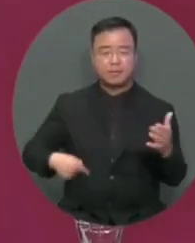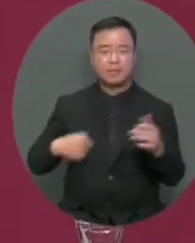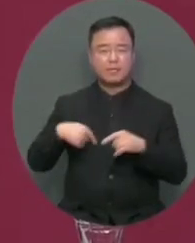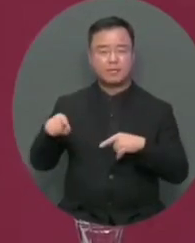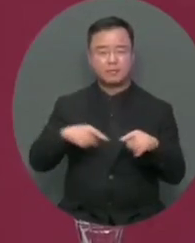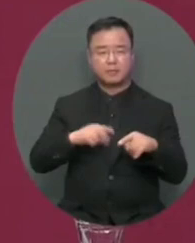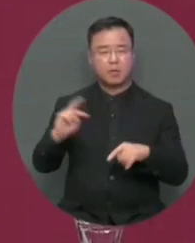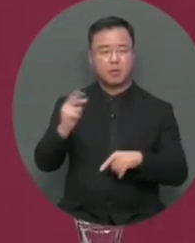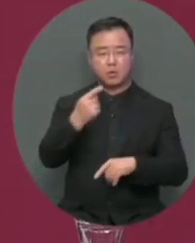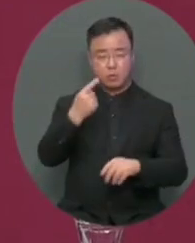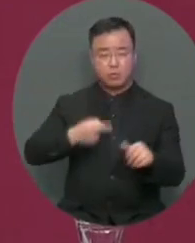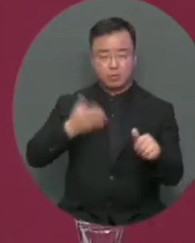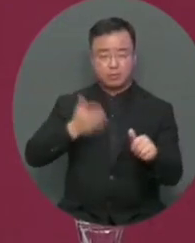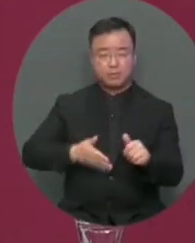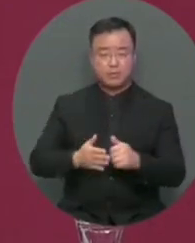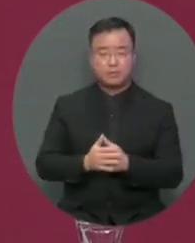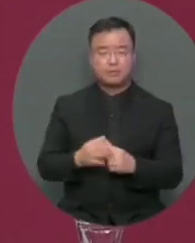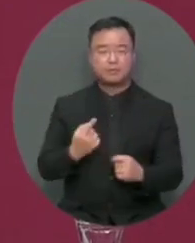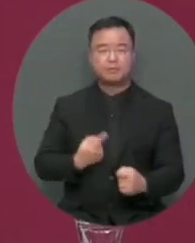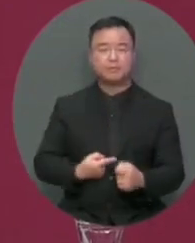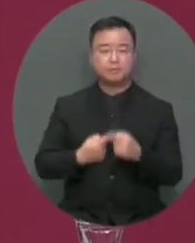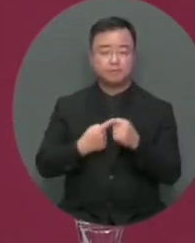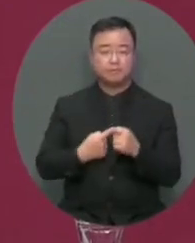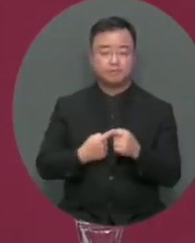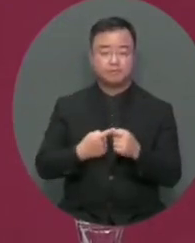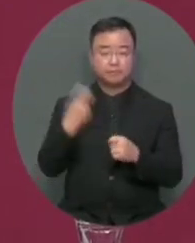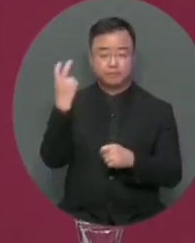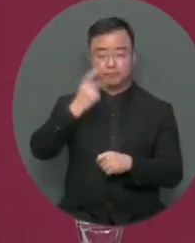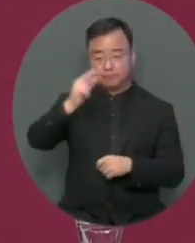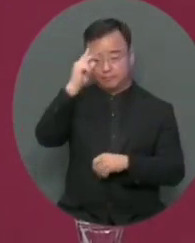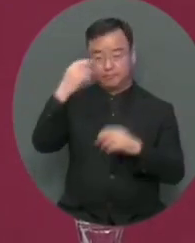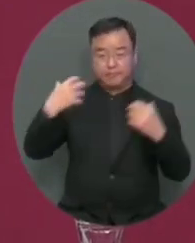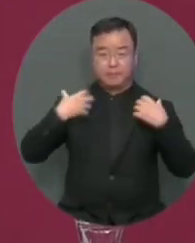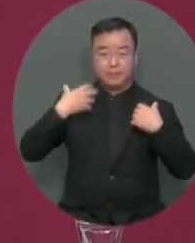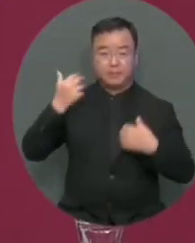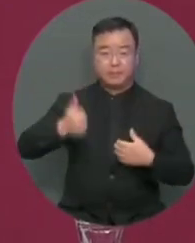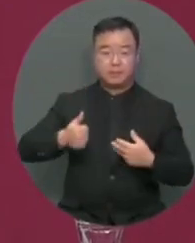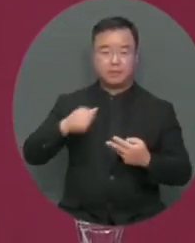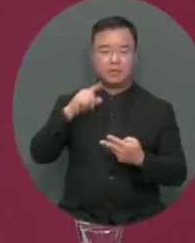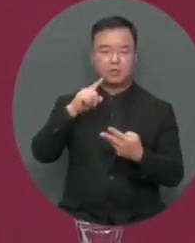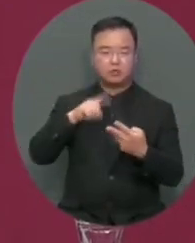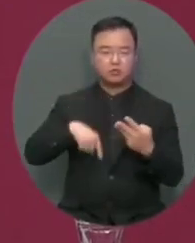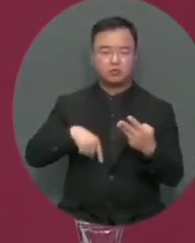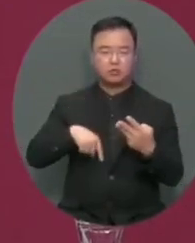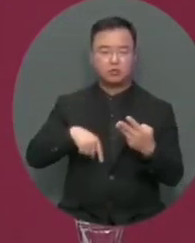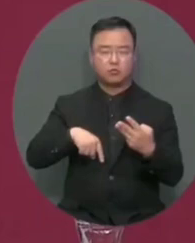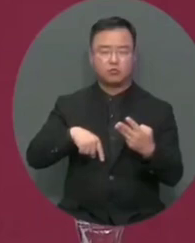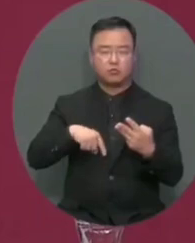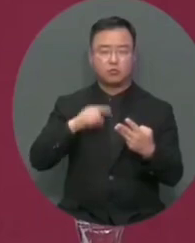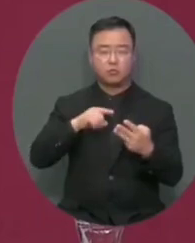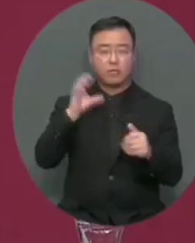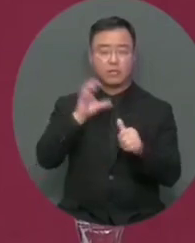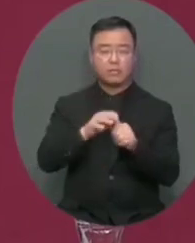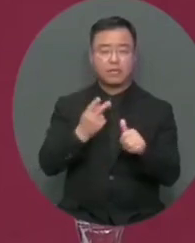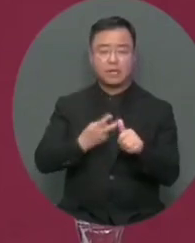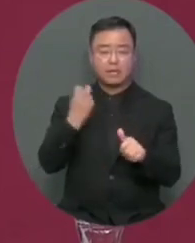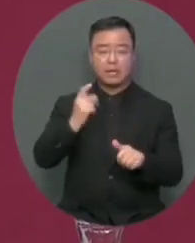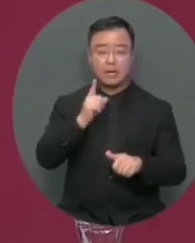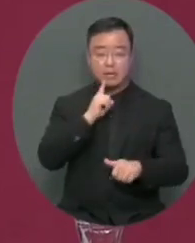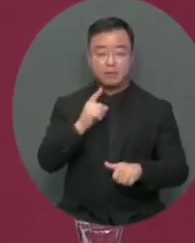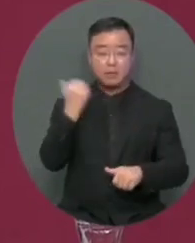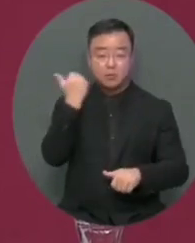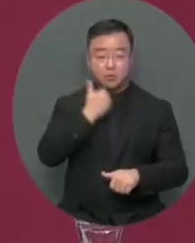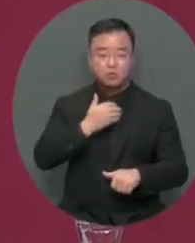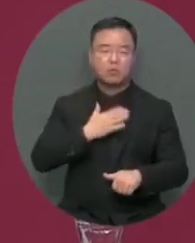합니다. 가장 먼저 검찰총장 윤석열을 탄핵하자고 했던 사람이 바로 저